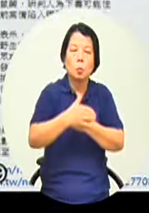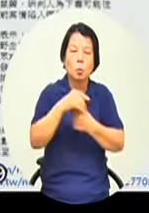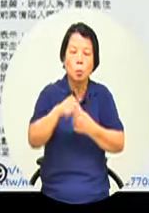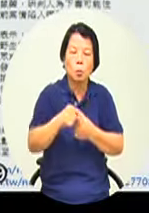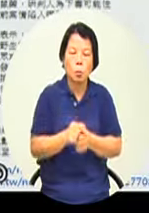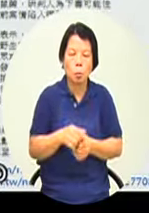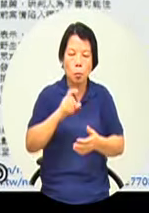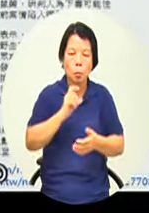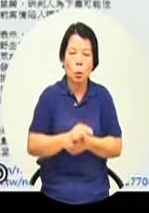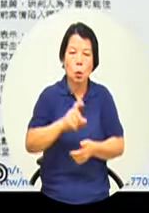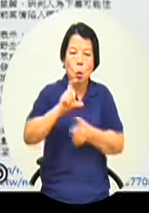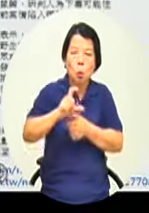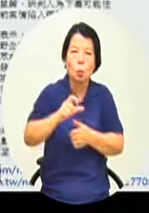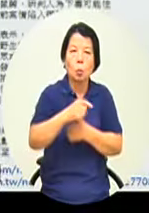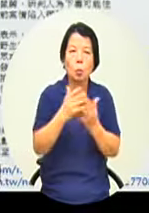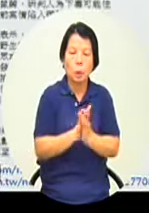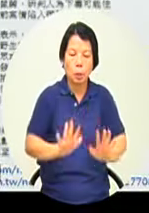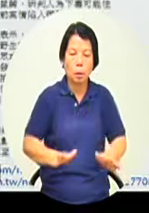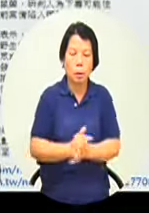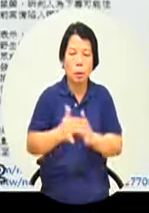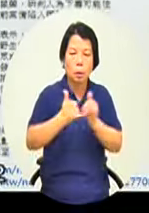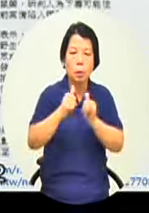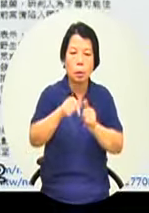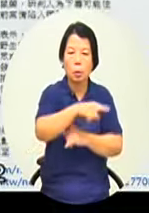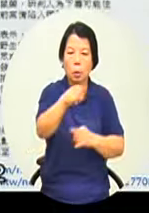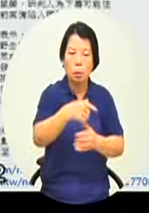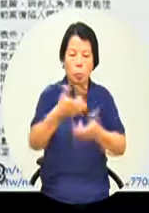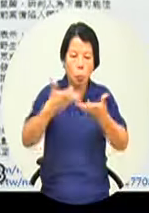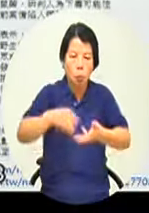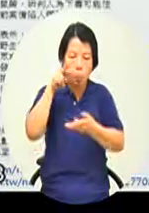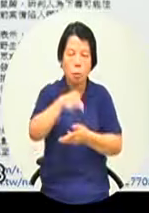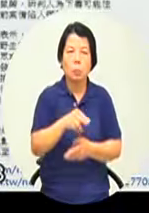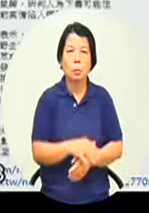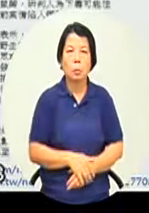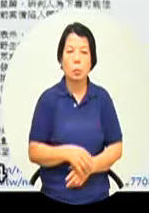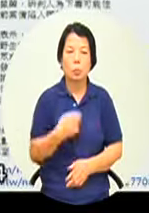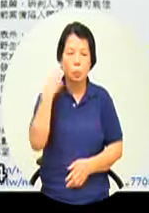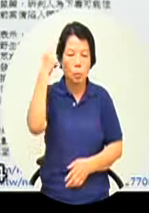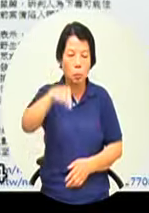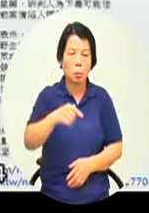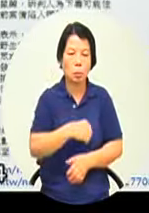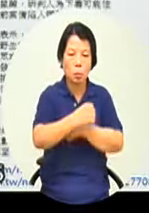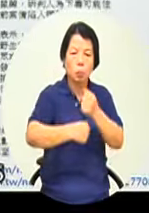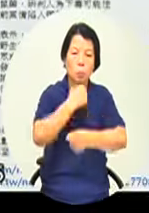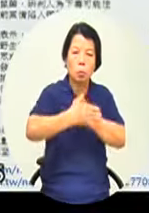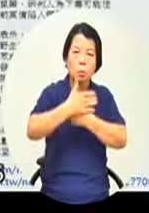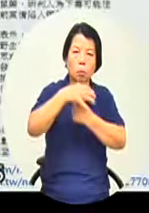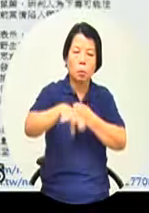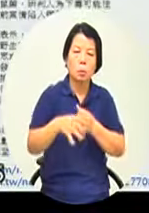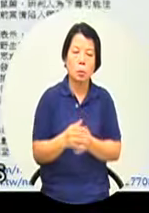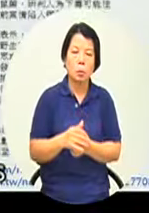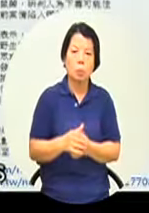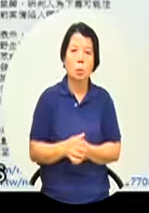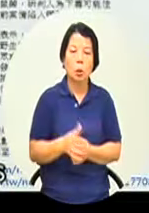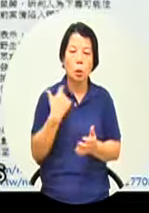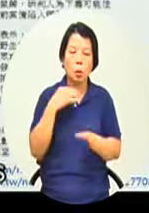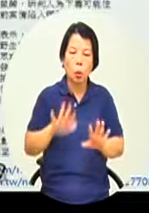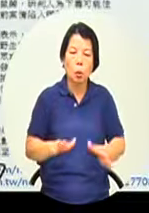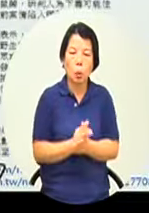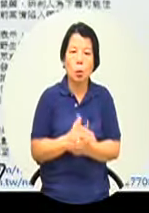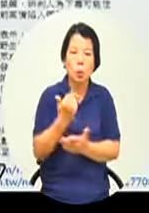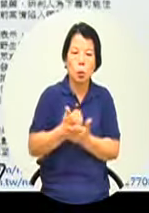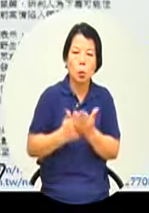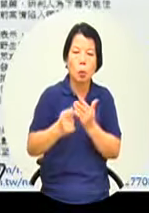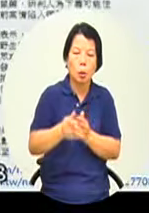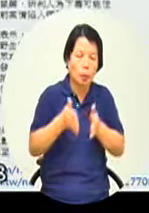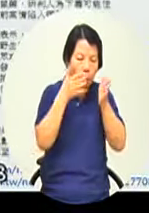整个现代的社会其实是大家蛮重视的，可是我觉得动保的部分其实有倾斜，大家可能就比较